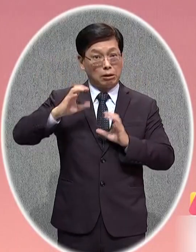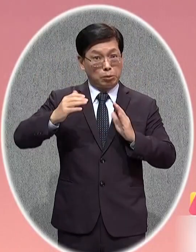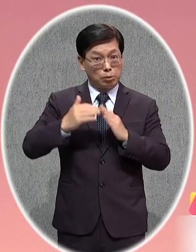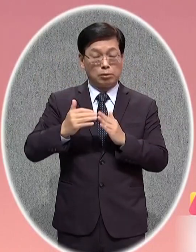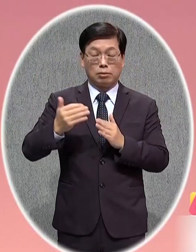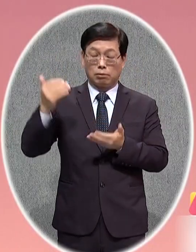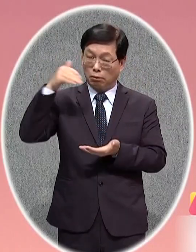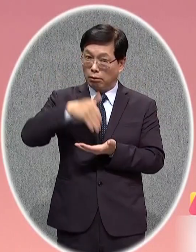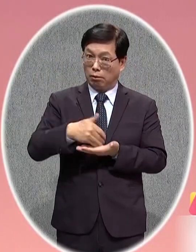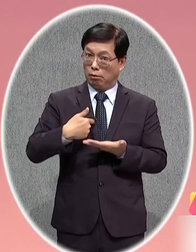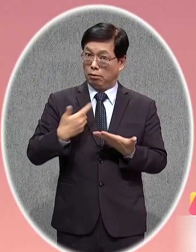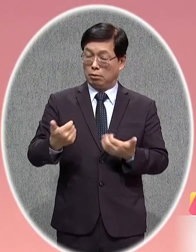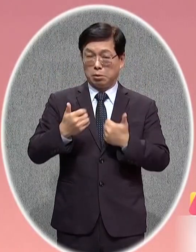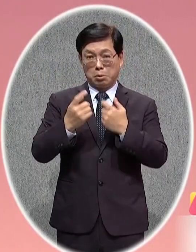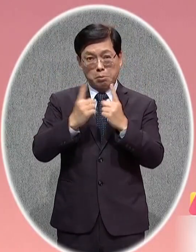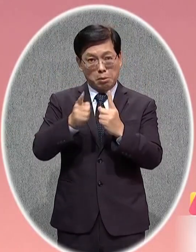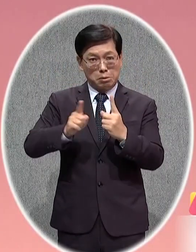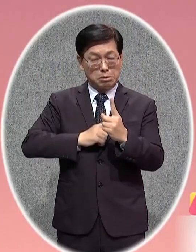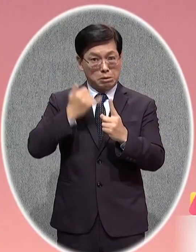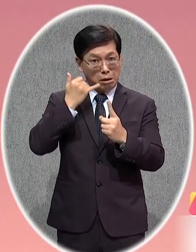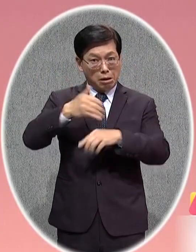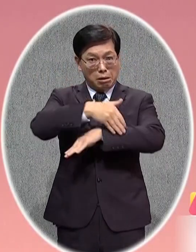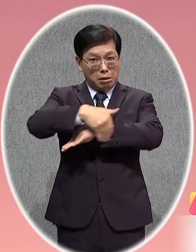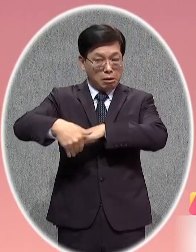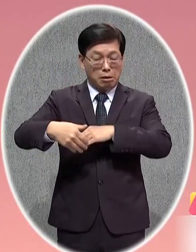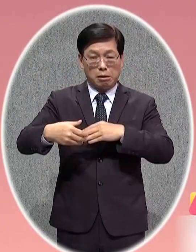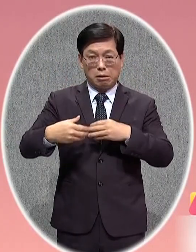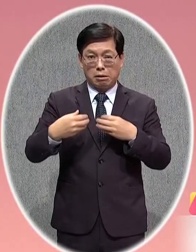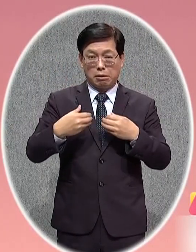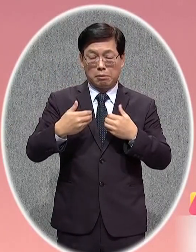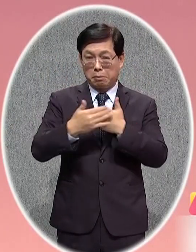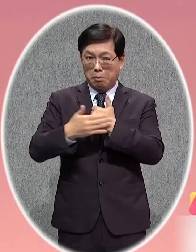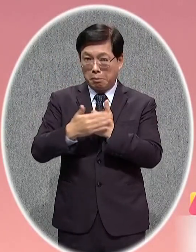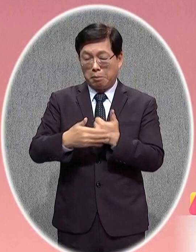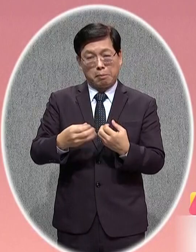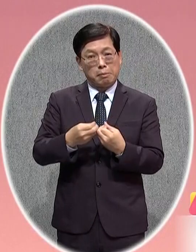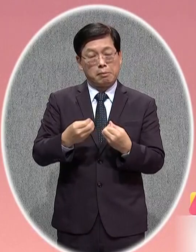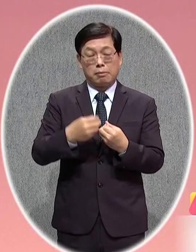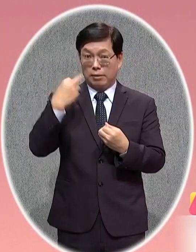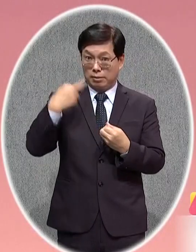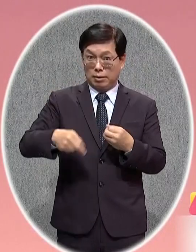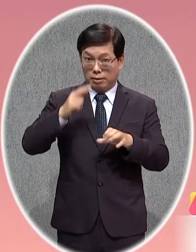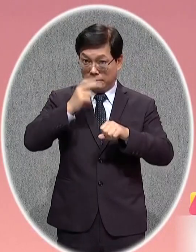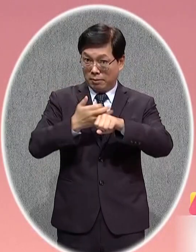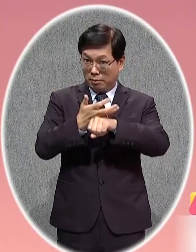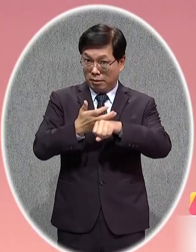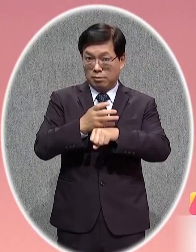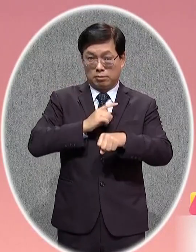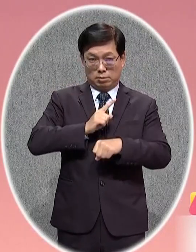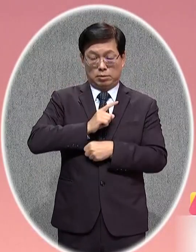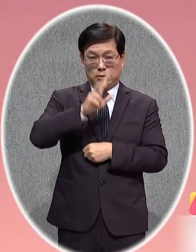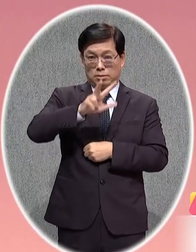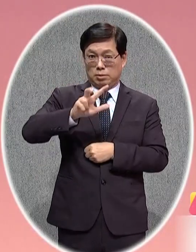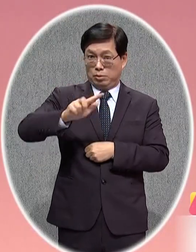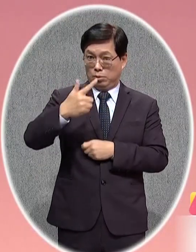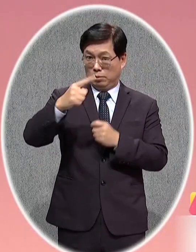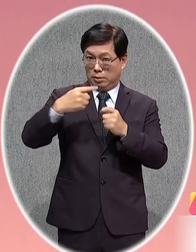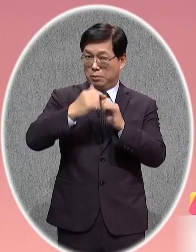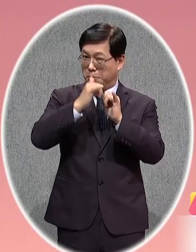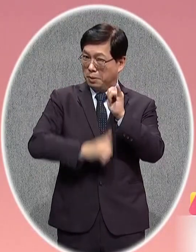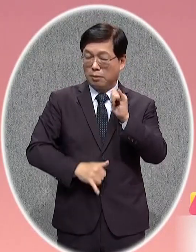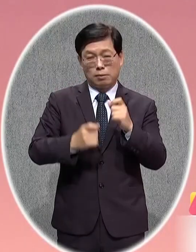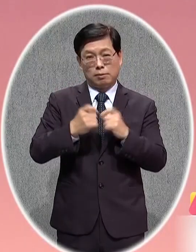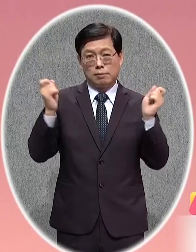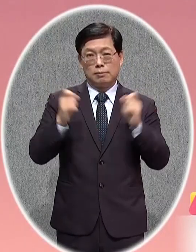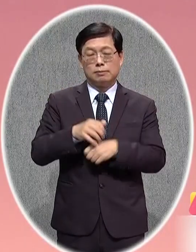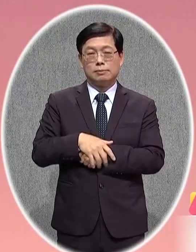那但是我们是怎么样对待我们的海岸线？而且这个藻礁它有7600年的一个时间这